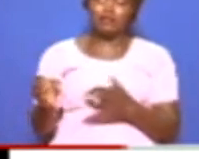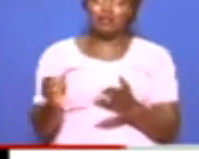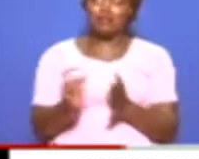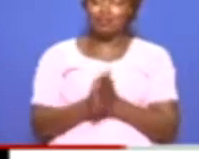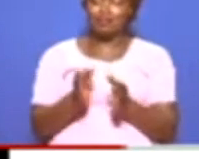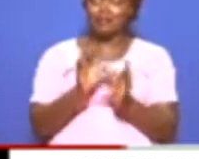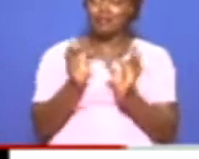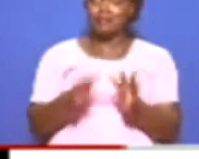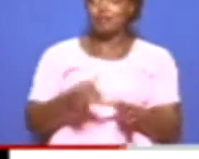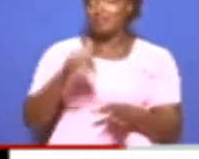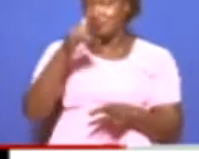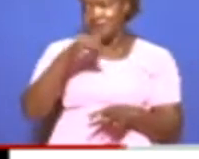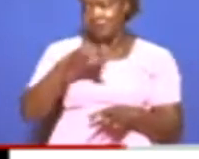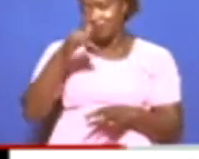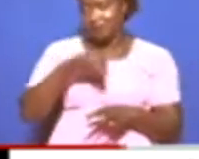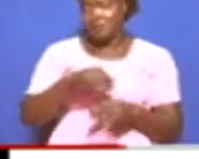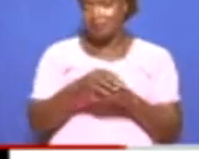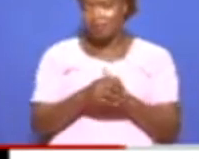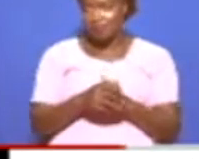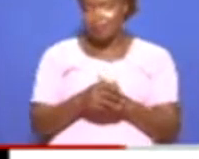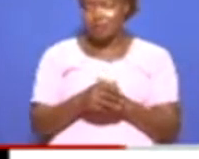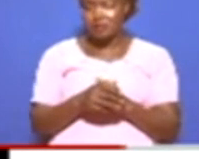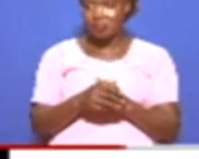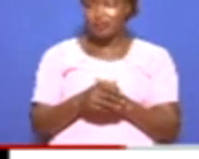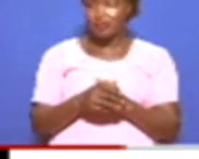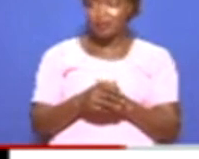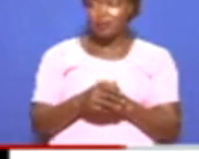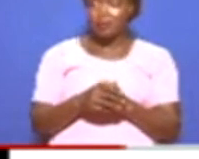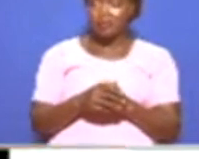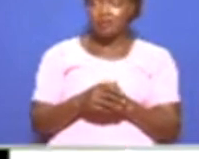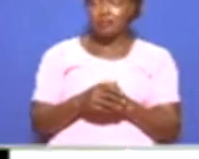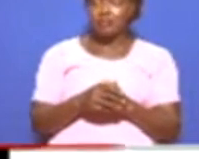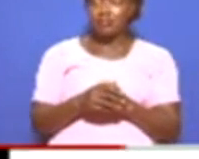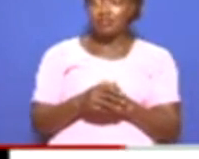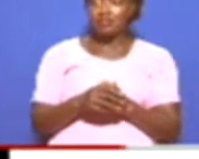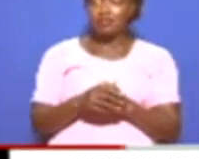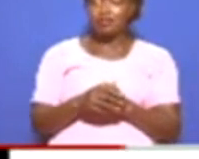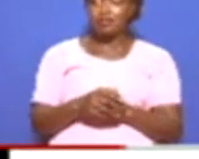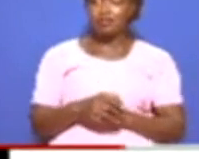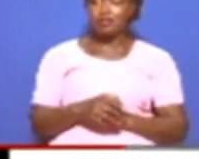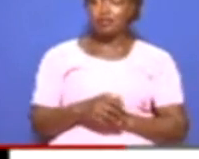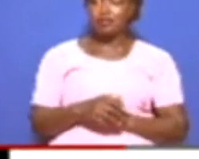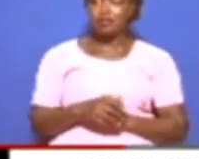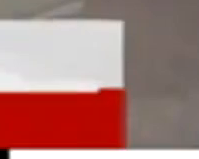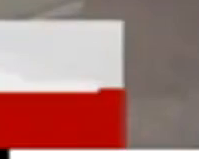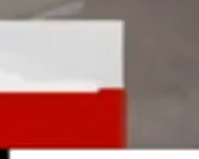wa lugha ya ishara. Tukutane tena kesho panapo majaliwa. Endelea kutazama.